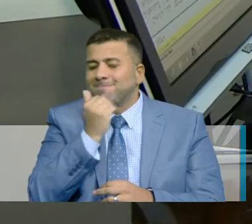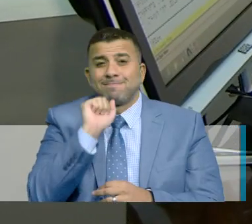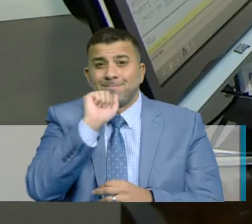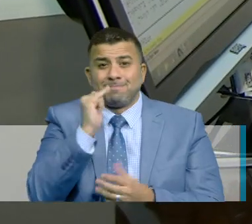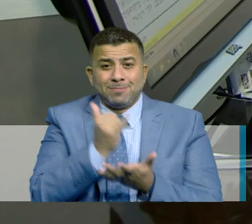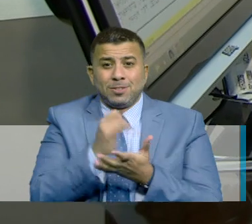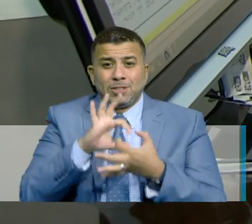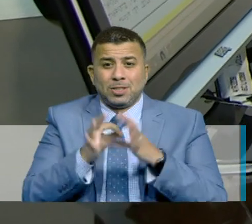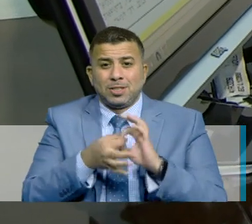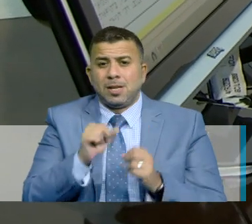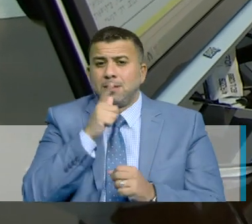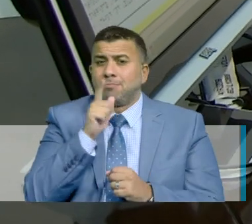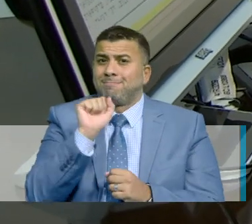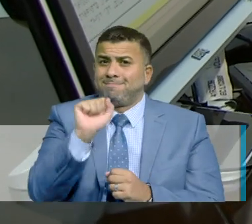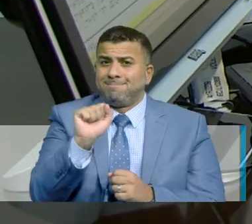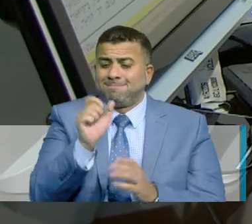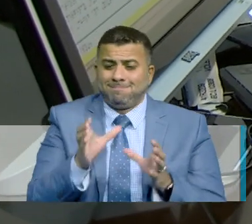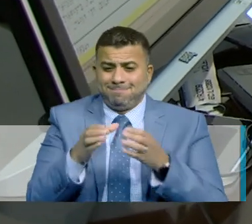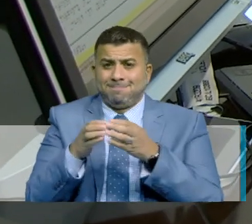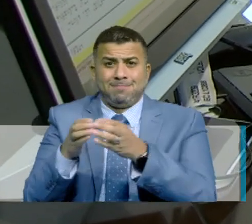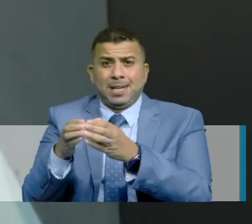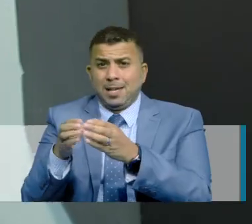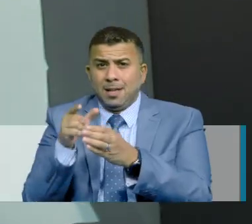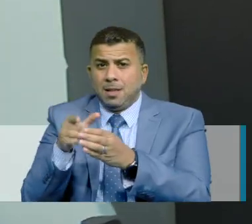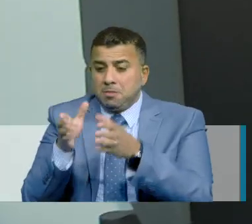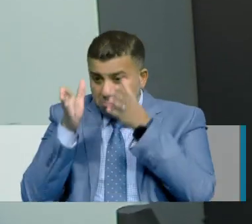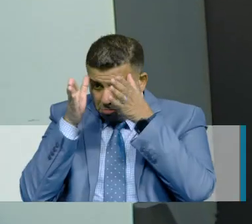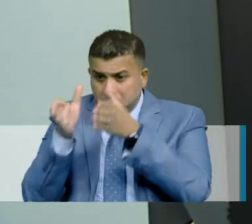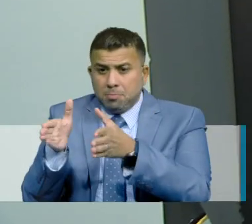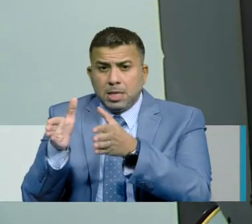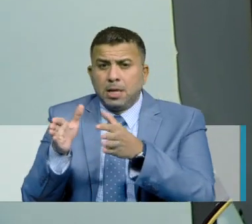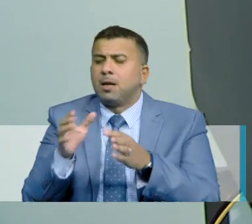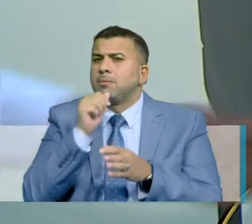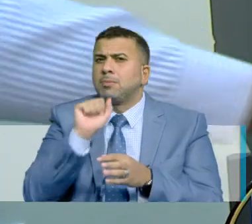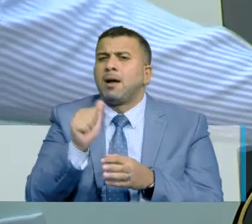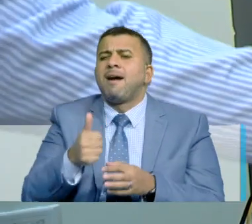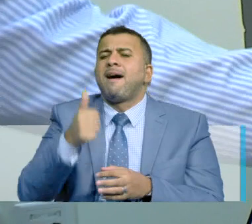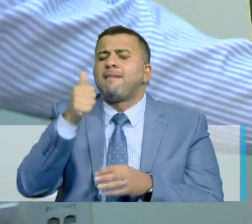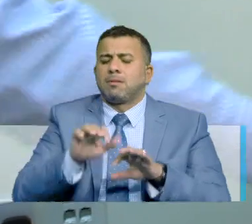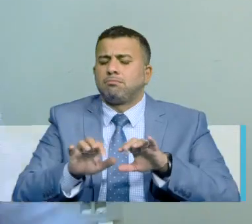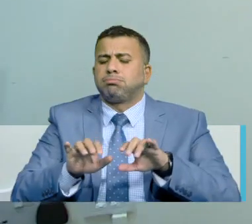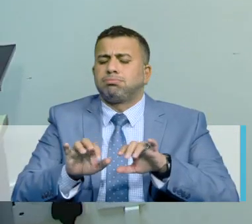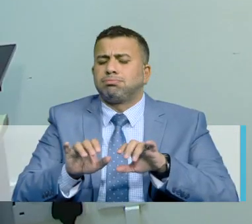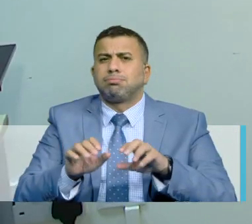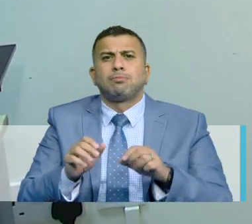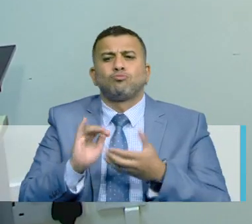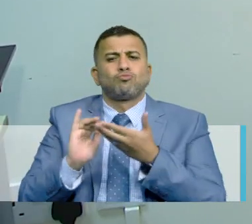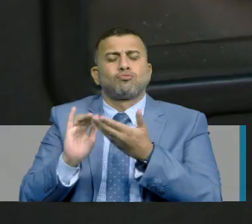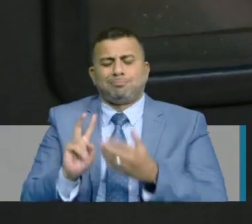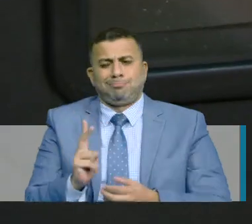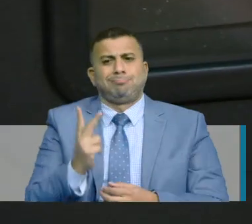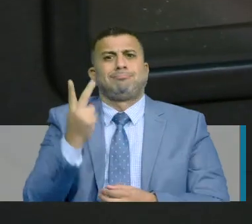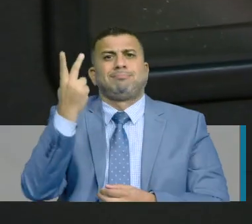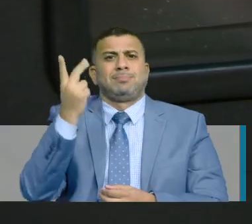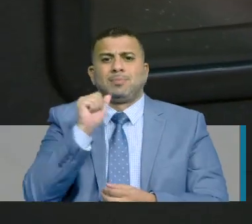بجانب رعايتها لهذه الفئه فانها تمت بتوفير واستخدام احدث التقنيات والاجهزه المتطوره